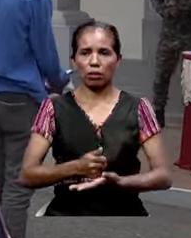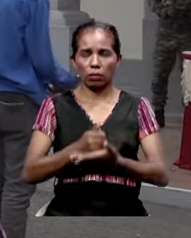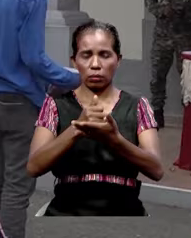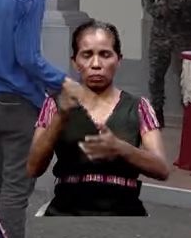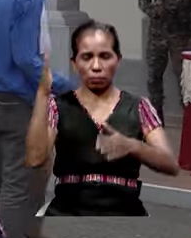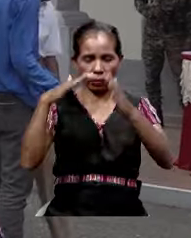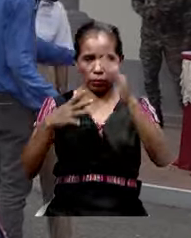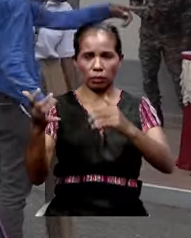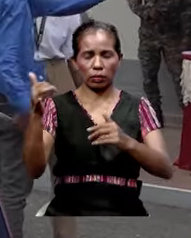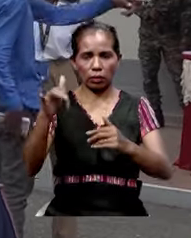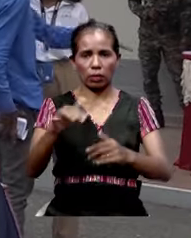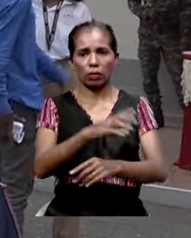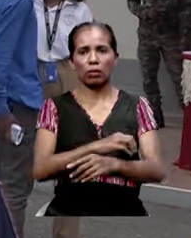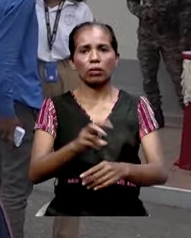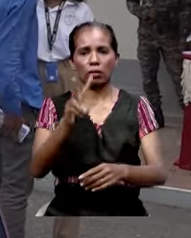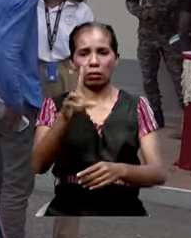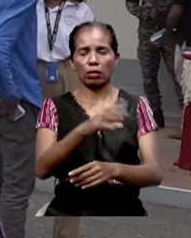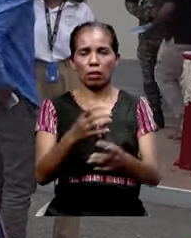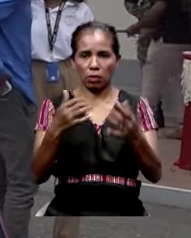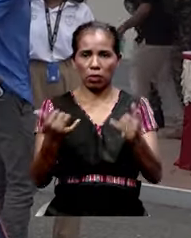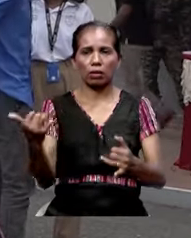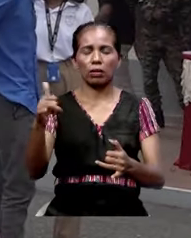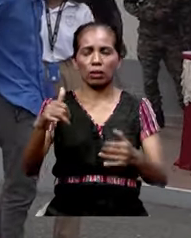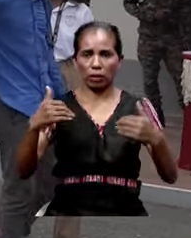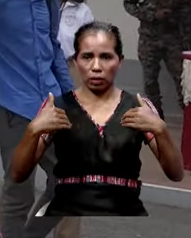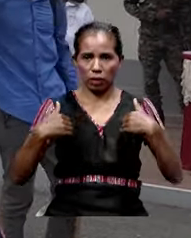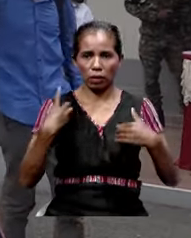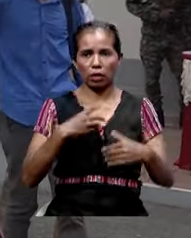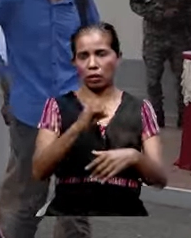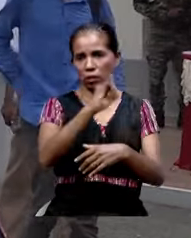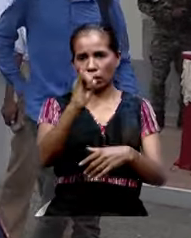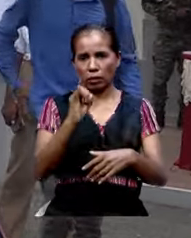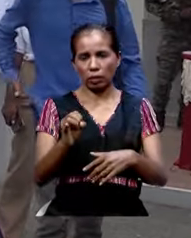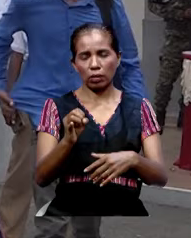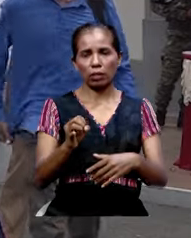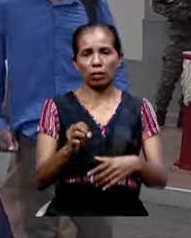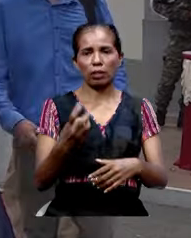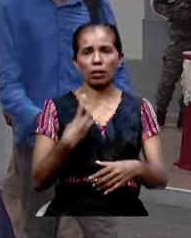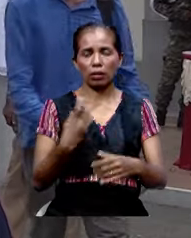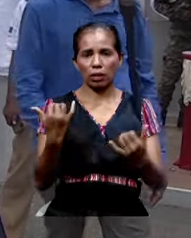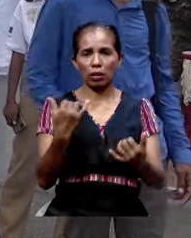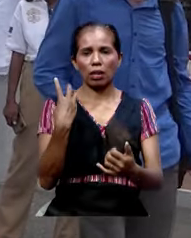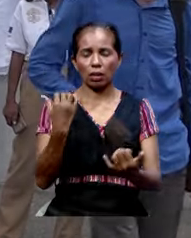problemas entre partir wane agora rauk sira iho na ita identifikasi nebe suspecer ne agora ita komisiona